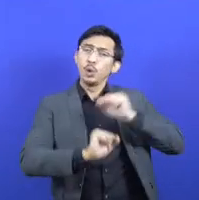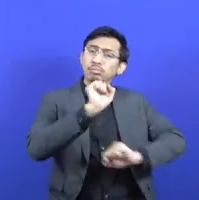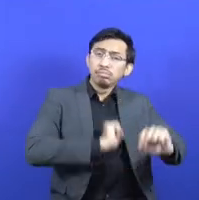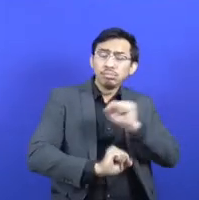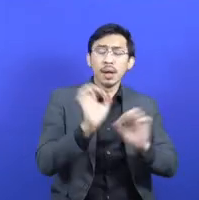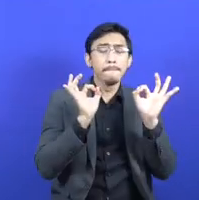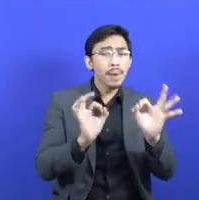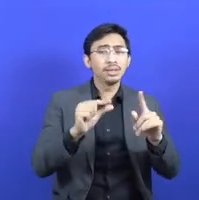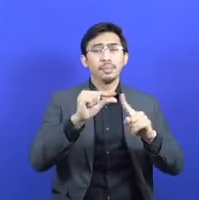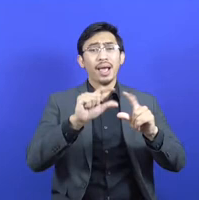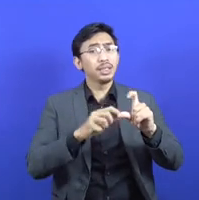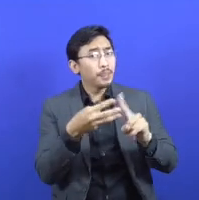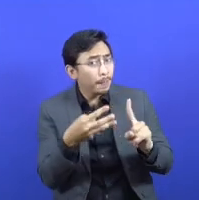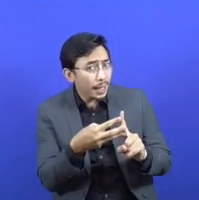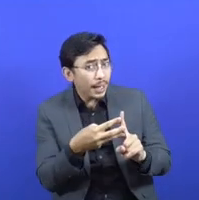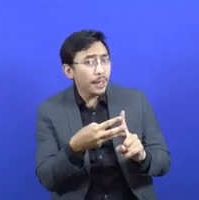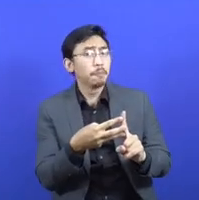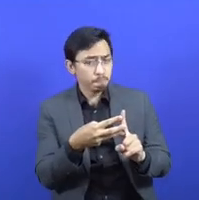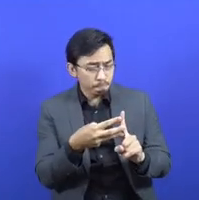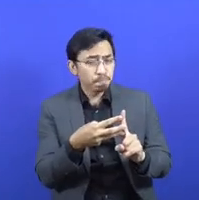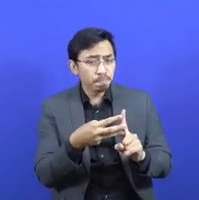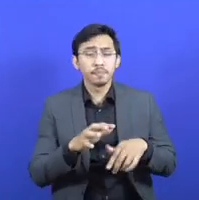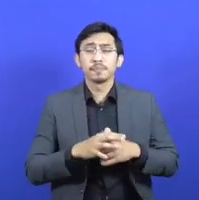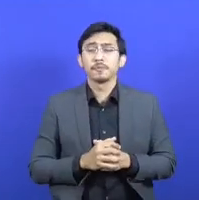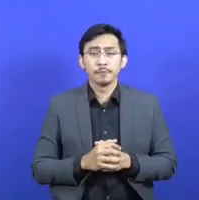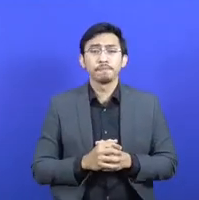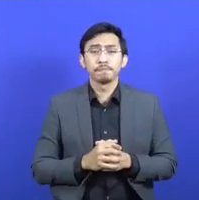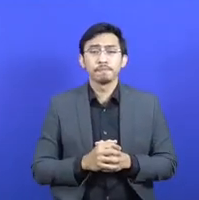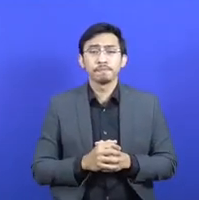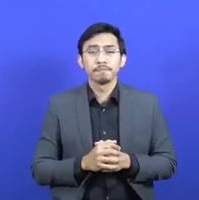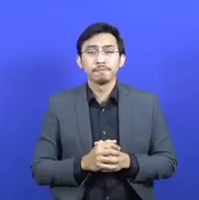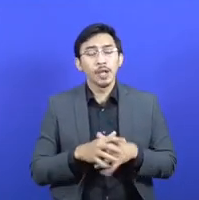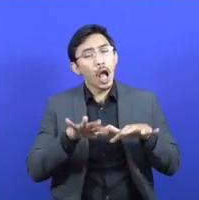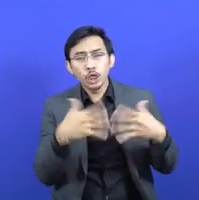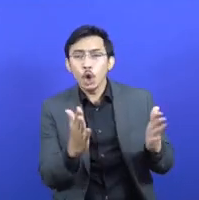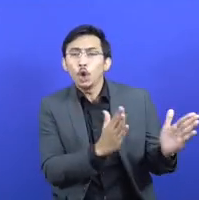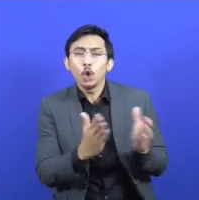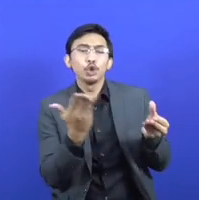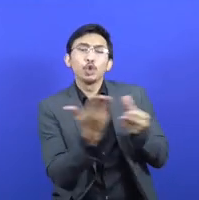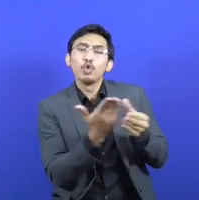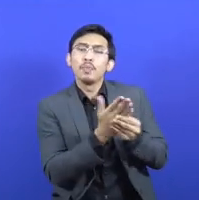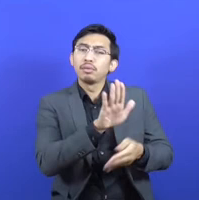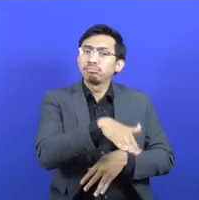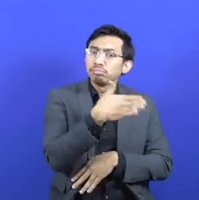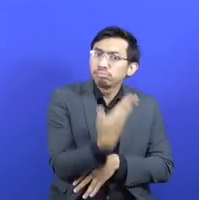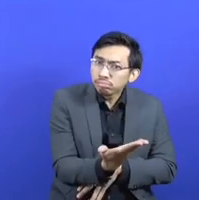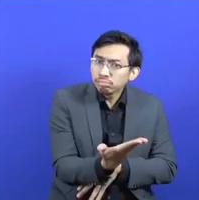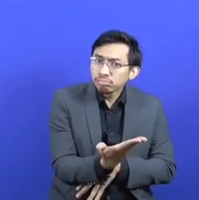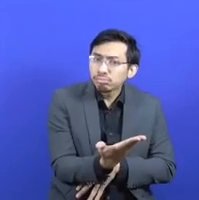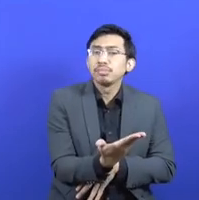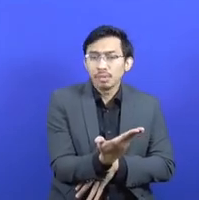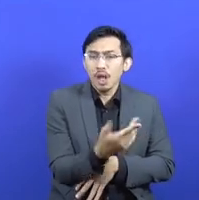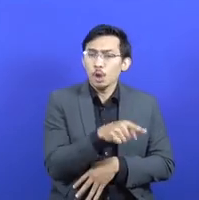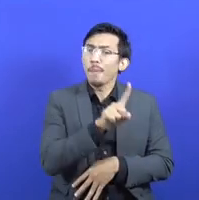melakukan mobilitas selama pemberlakuan pembatasan sosial berskala besar atau PSBB. Ataupun pengurusan